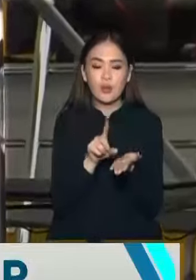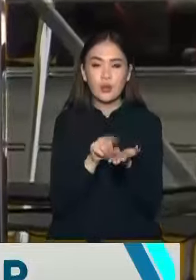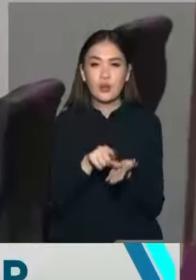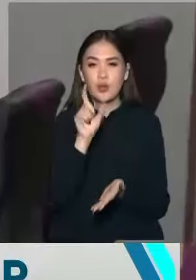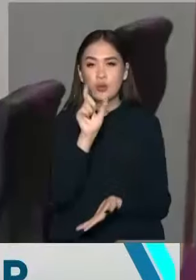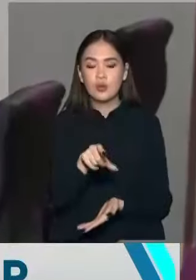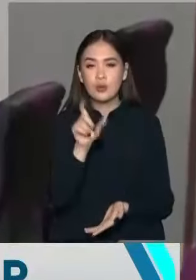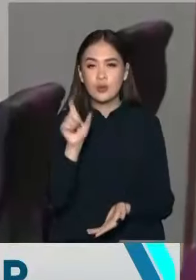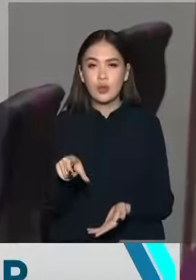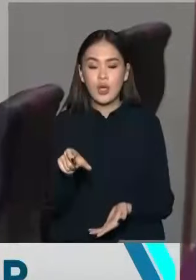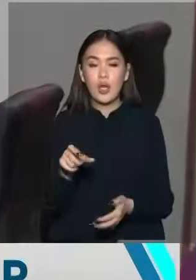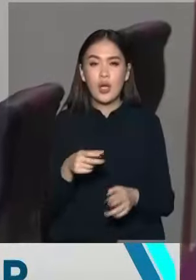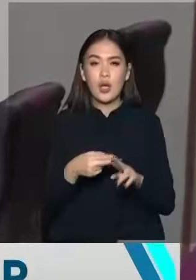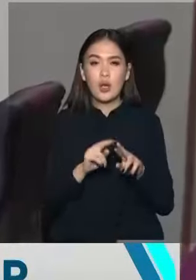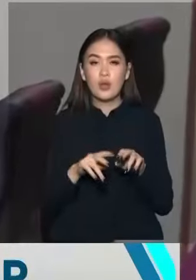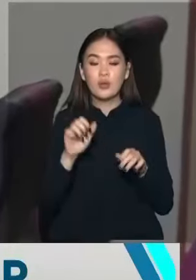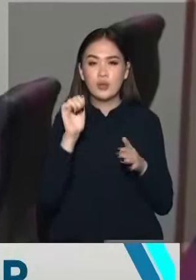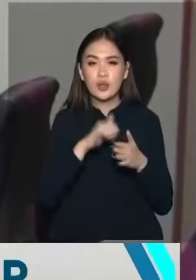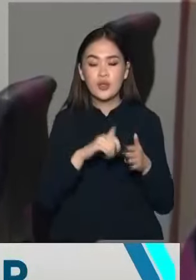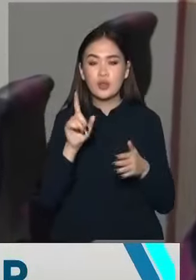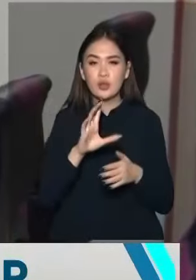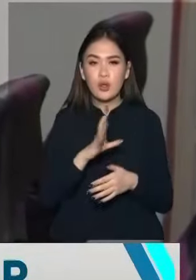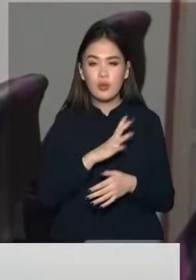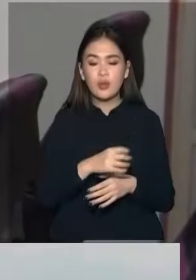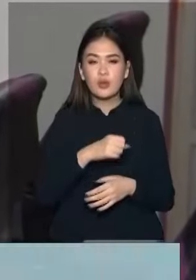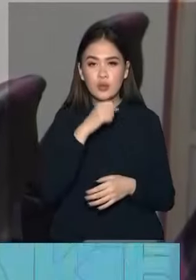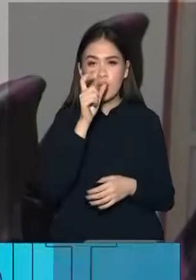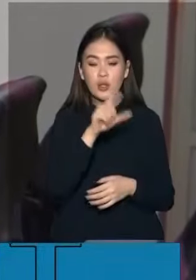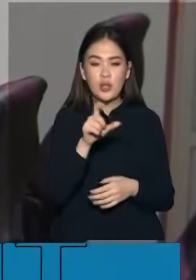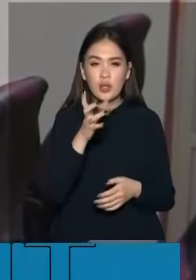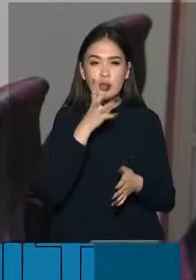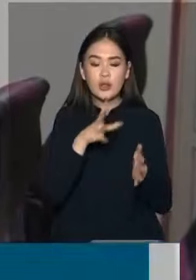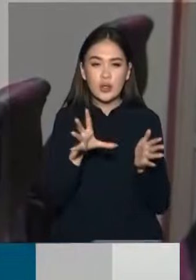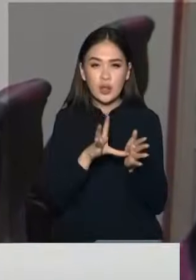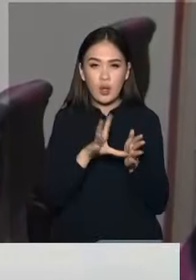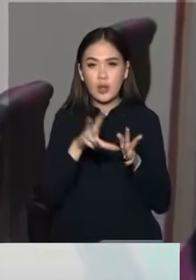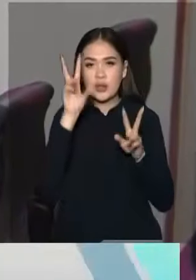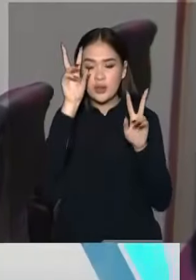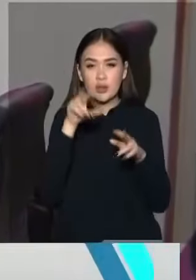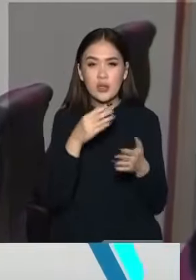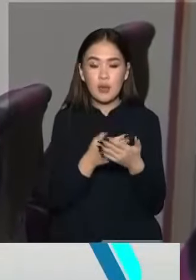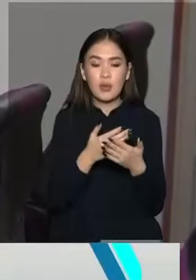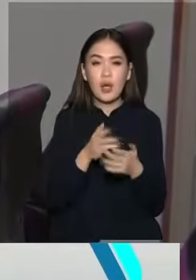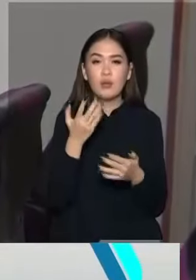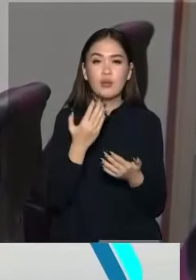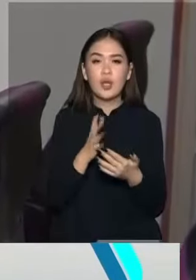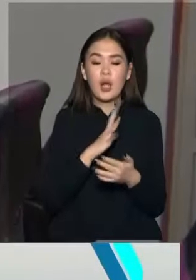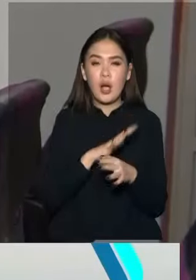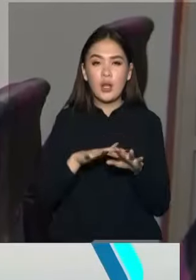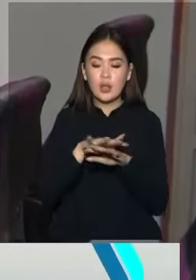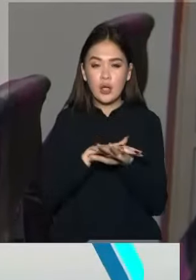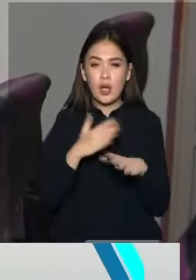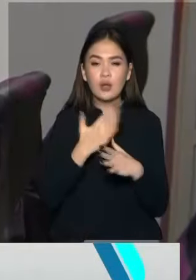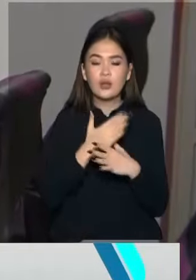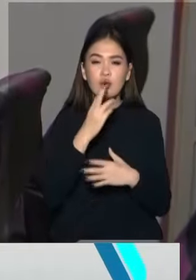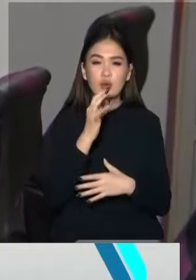қоғамды жақсы қабылданып жатыр. Себебі, егде кісілердің көбі ақпараттық технологияны түсінбейді ғой. Мысалы, халыққа қызмет көрсету